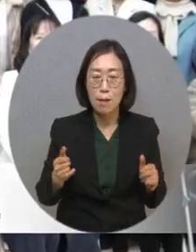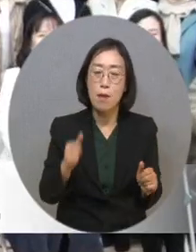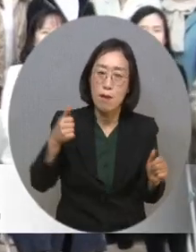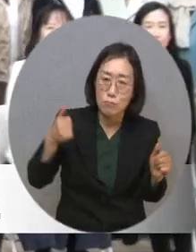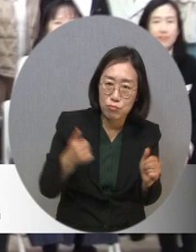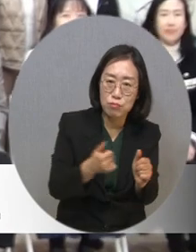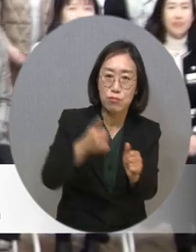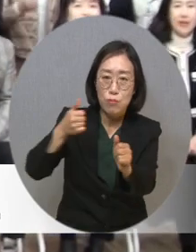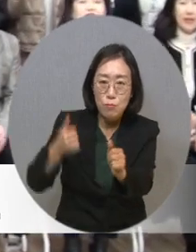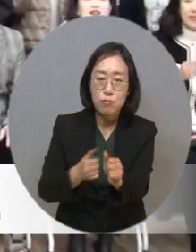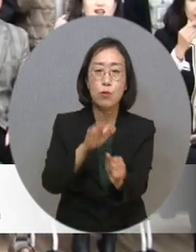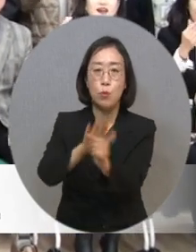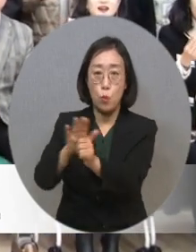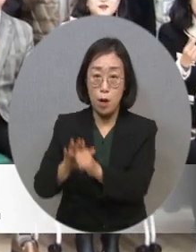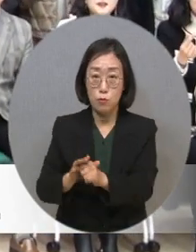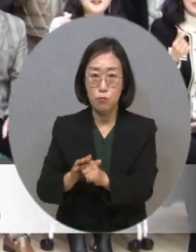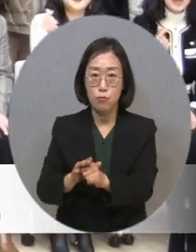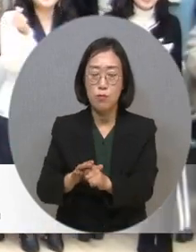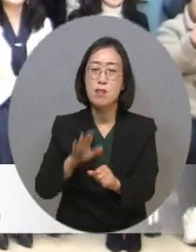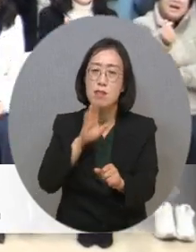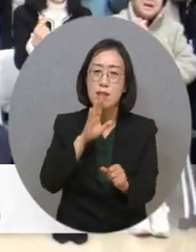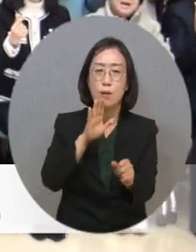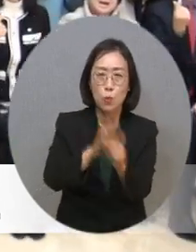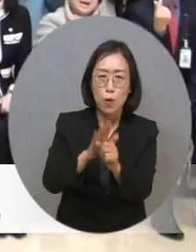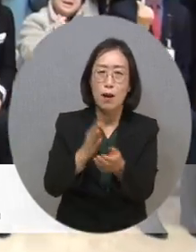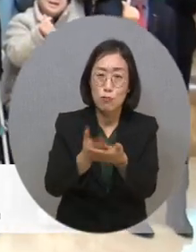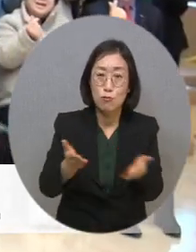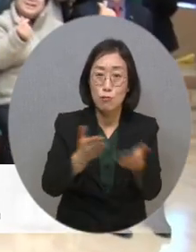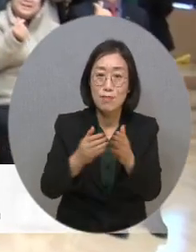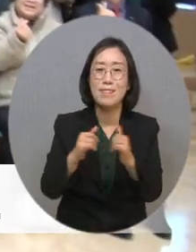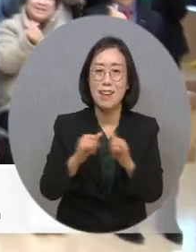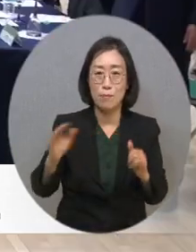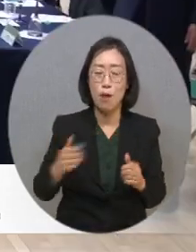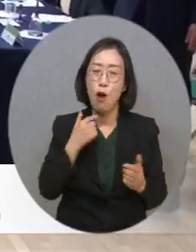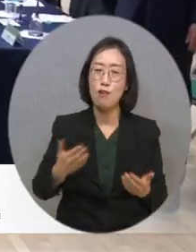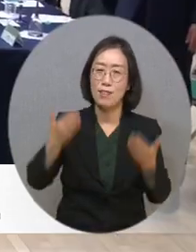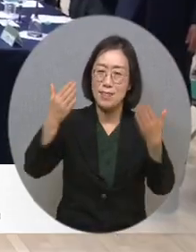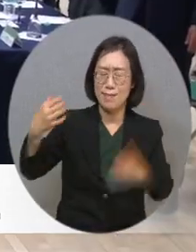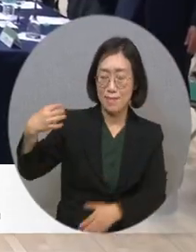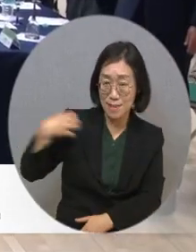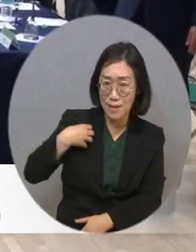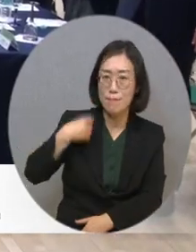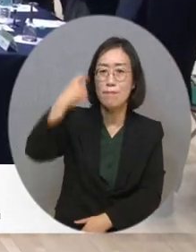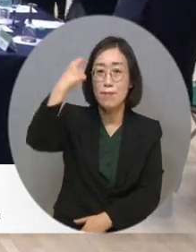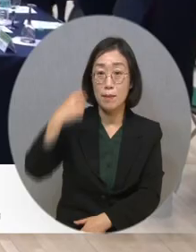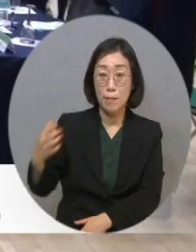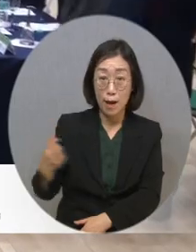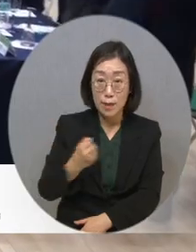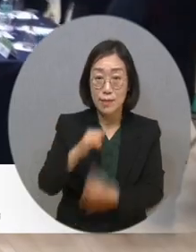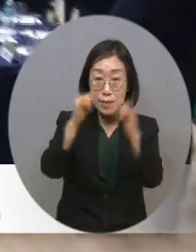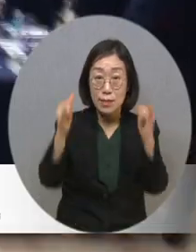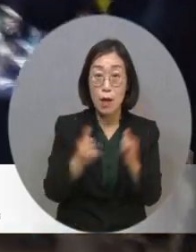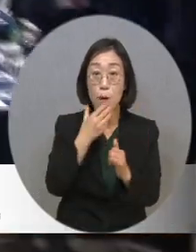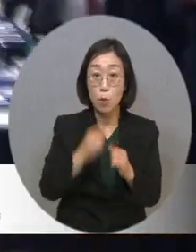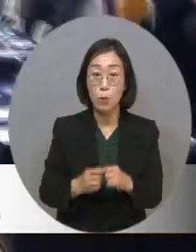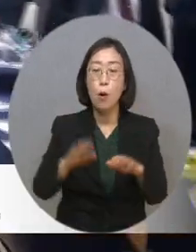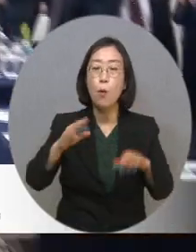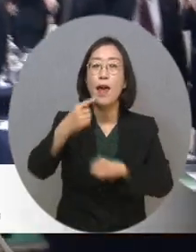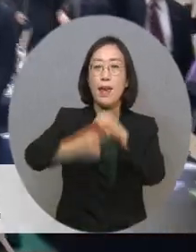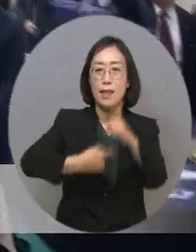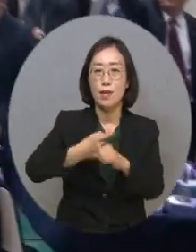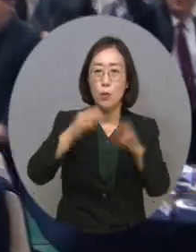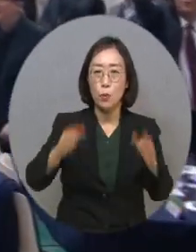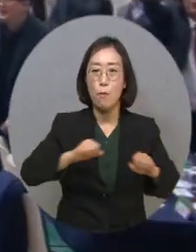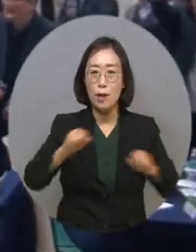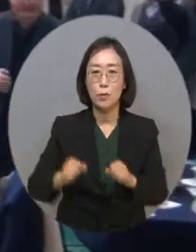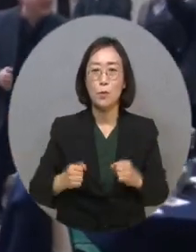도움이 필요한 시민들의 든든한 지지대가 되어주며 헌신과 사명감으로 일하는 사회복지사의 2024년을